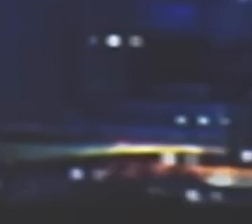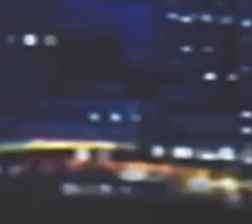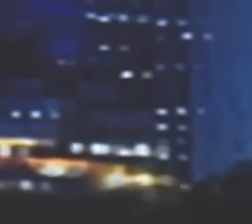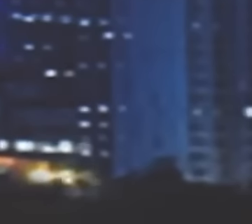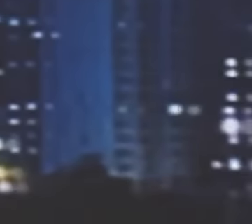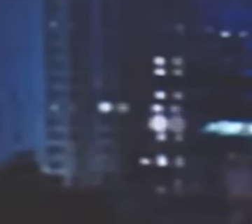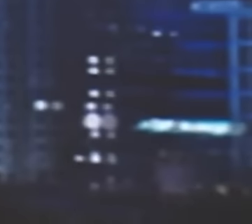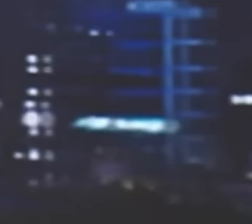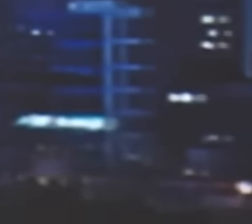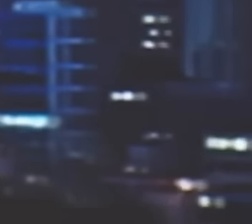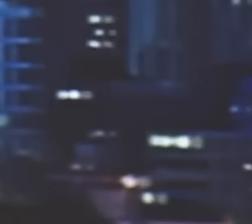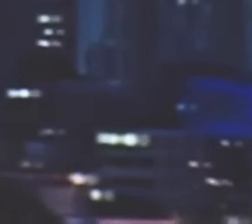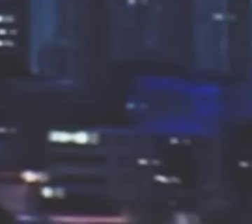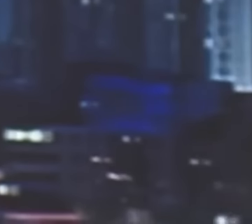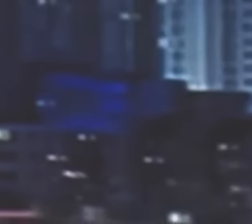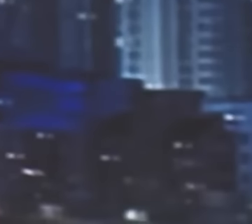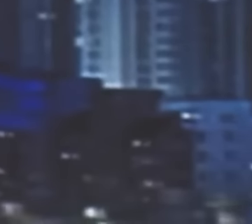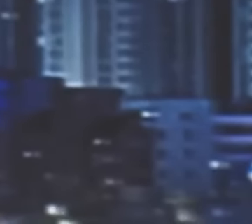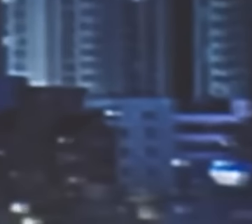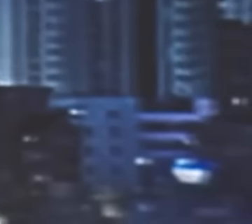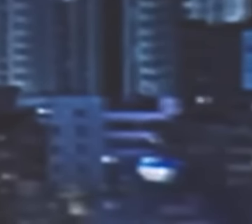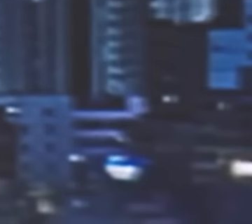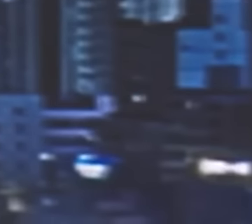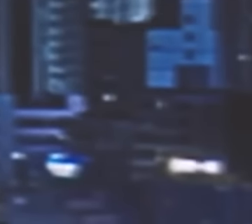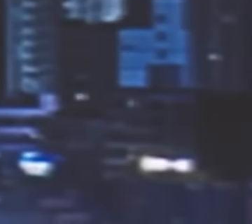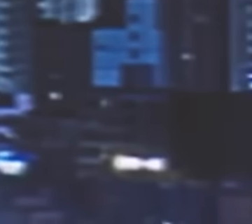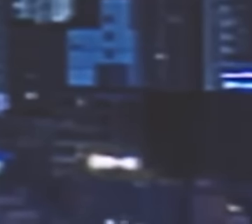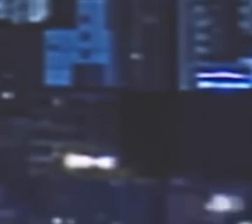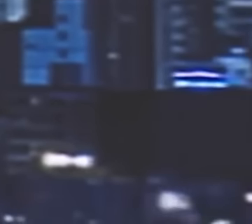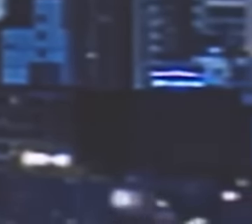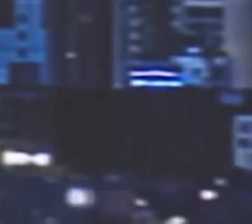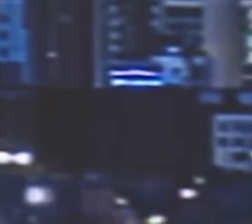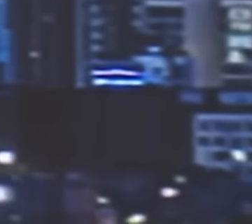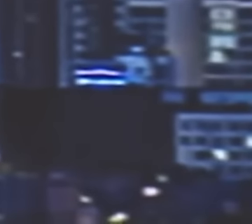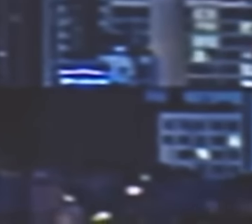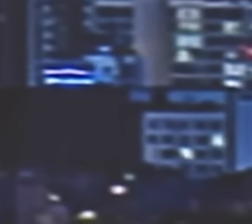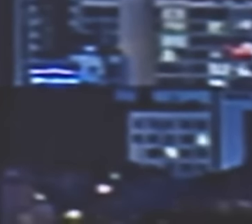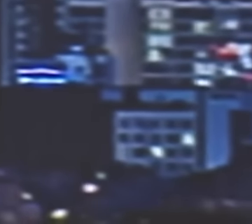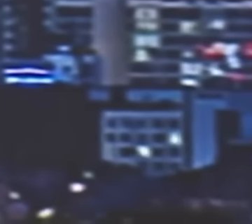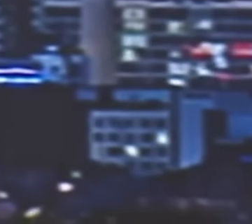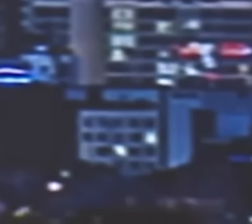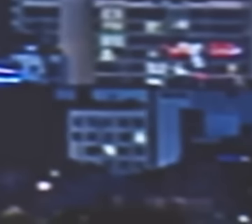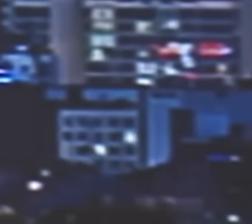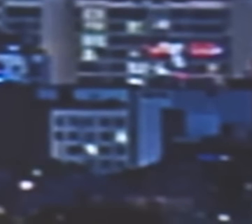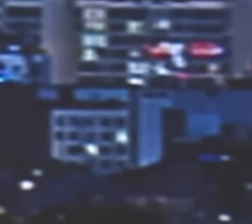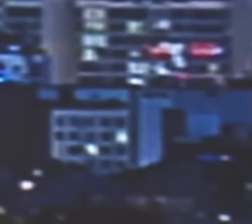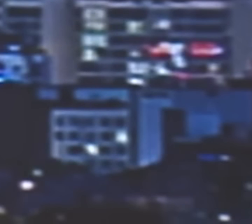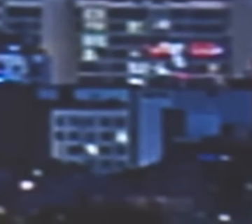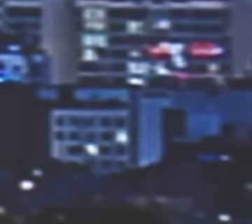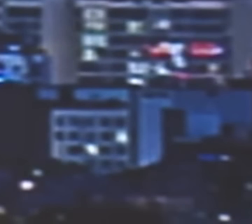JTBC 뉴스를 시청해주신 여러분 고맙습니다. 저희는 저녁 6시 50분 뉴스룸에서 뵙겠습니다.